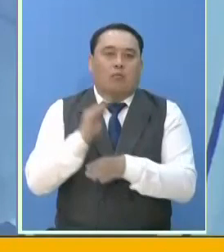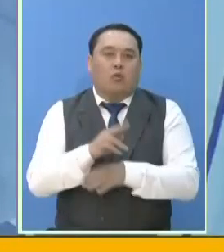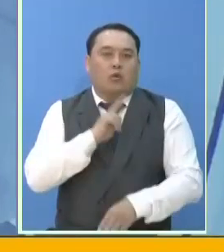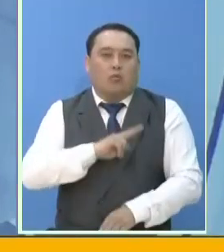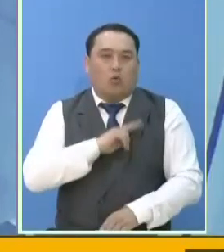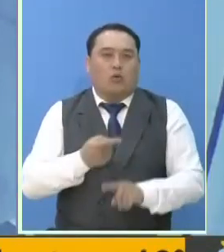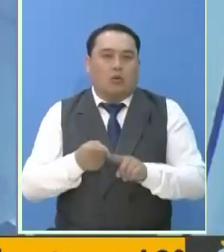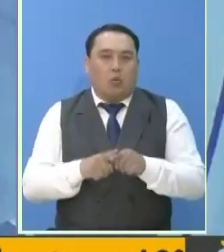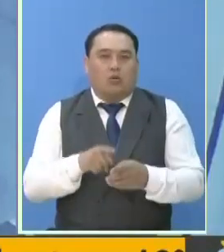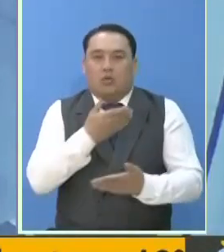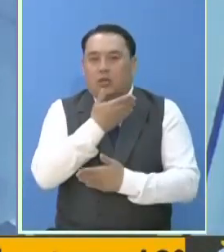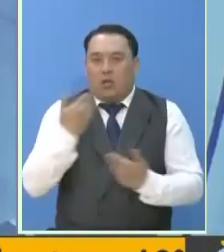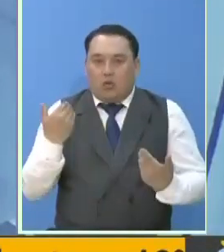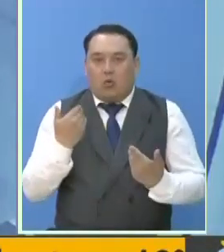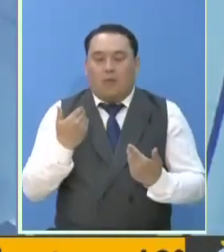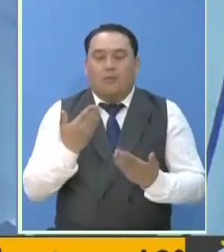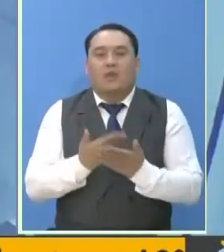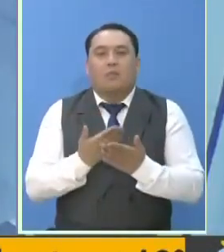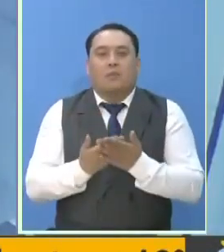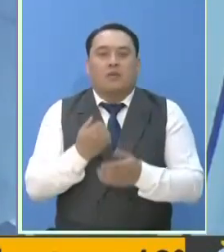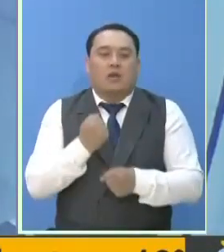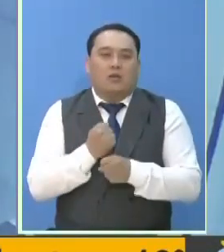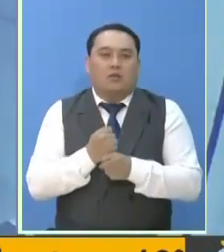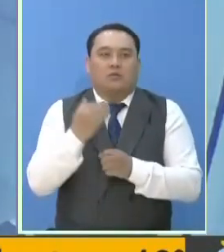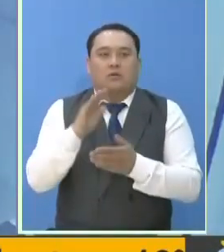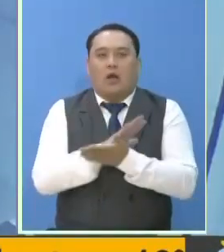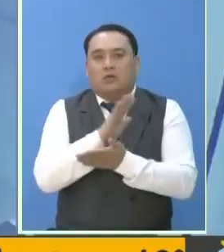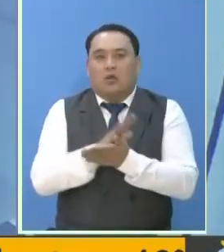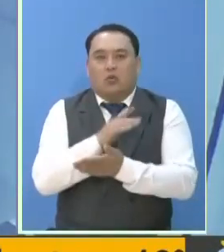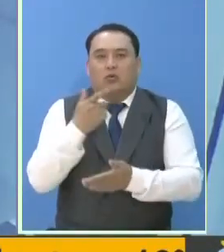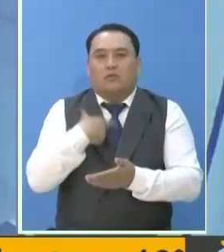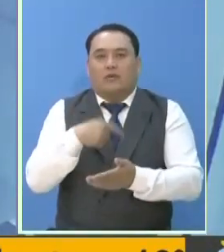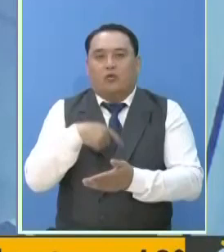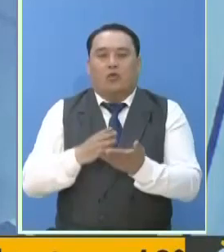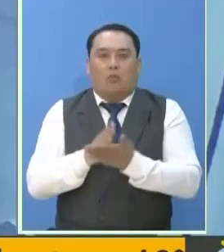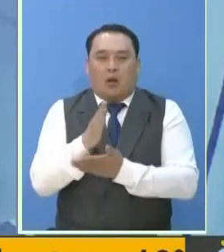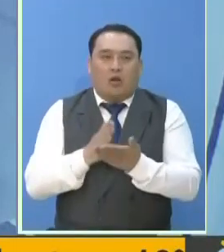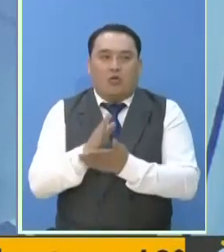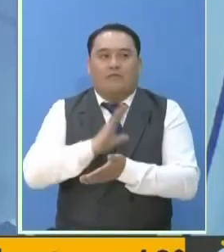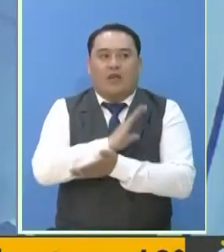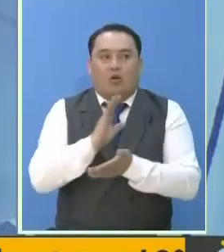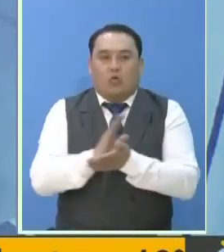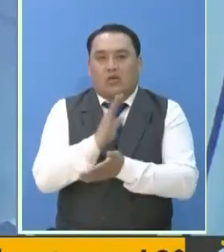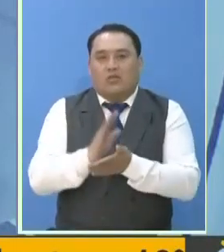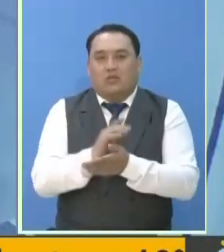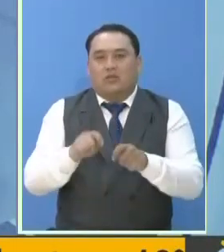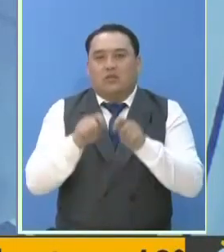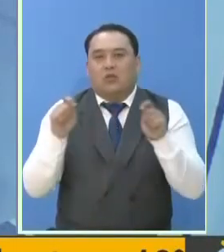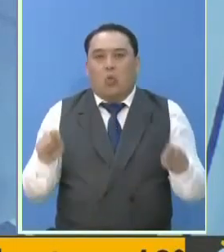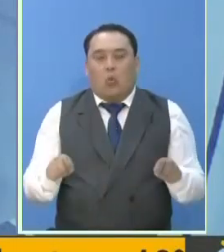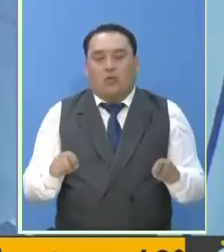работу, которая в твоих функциях не предусмотрена, например, ты пишешь статьи в газету про свое направление, издаешь какую-то книгу, снимаешь